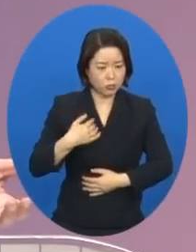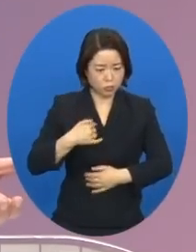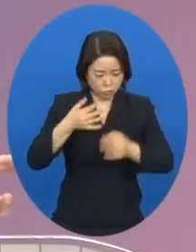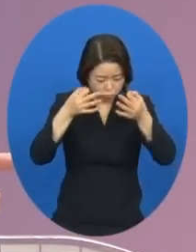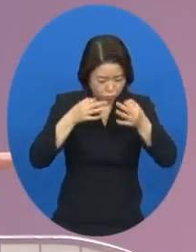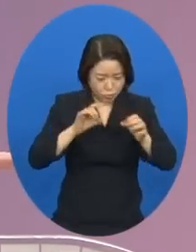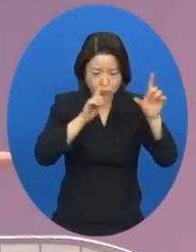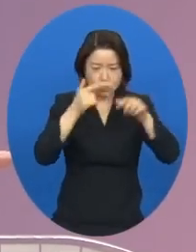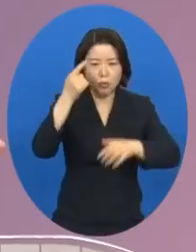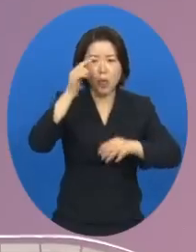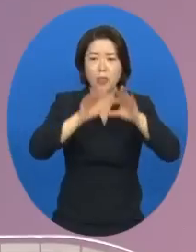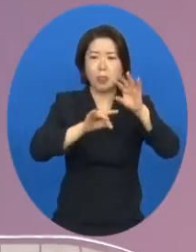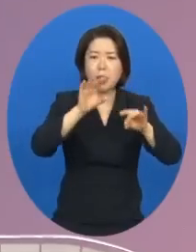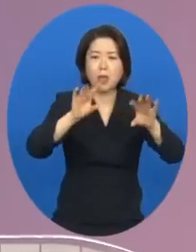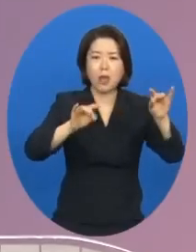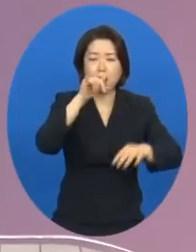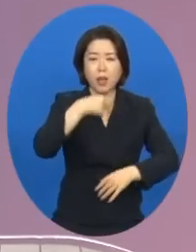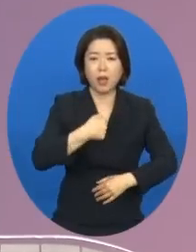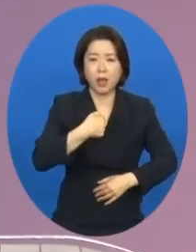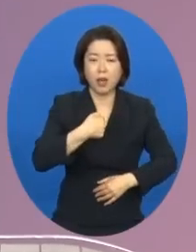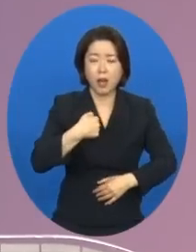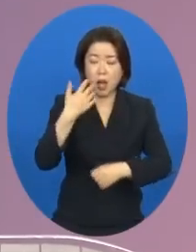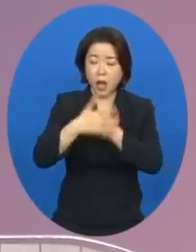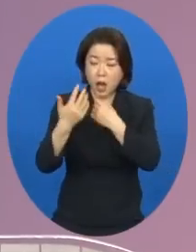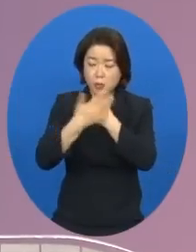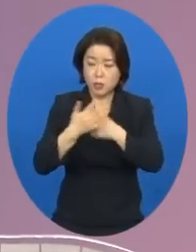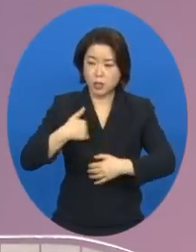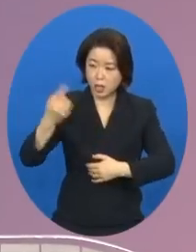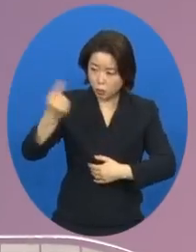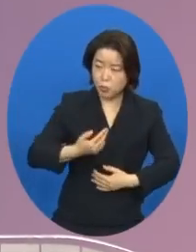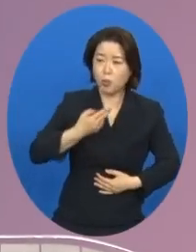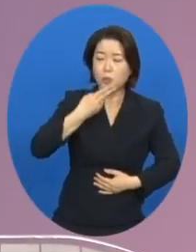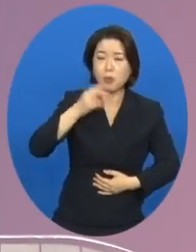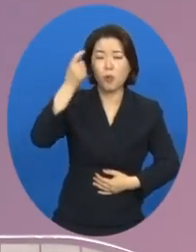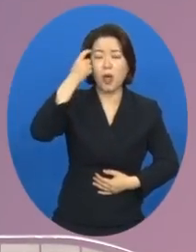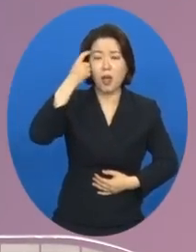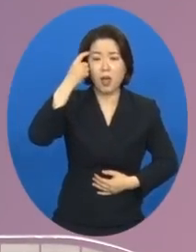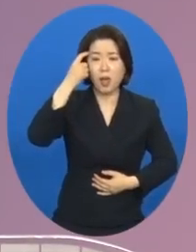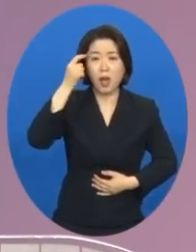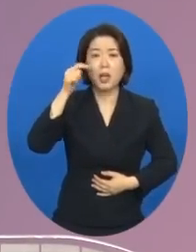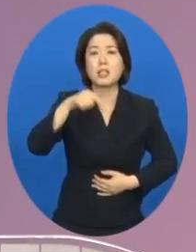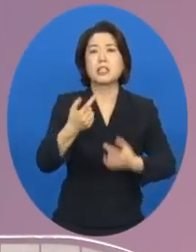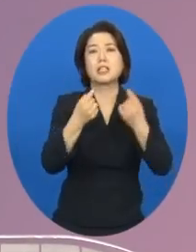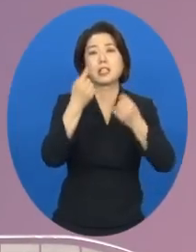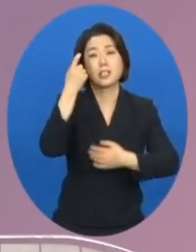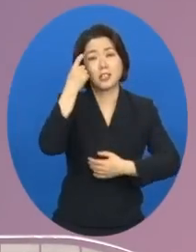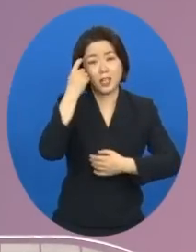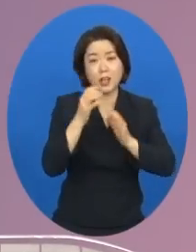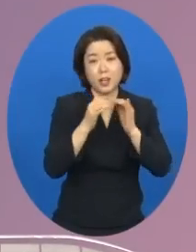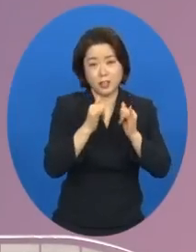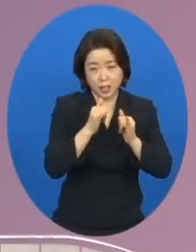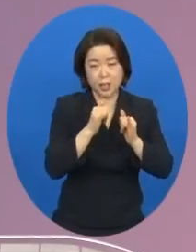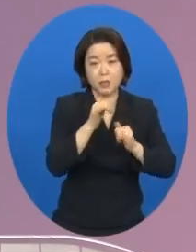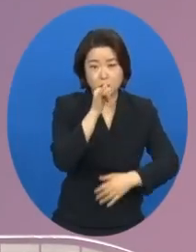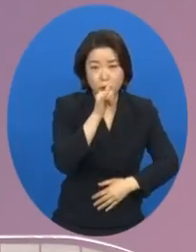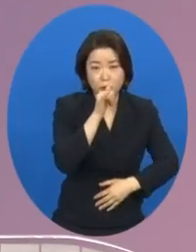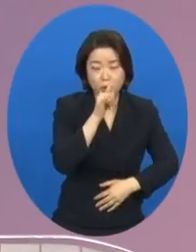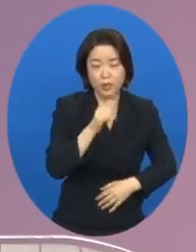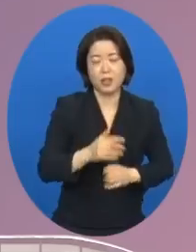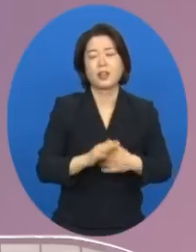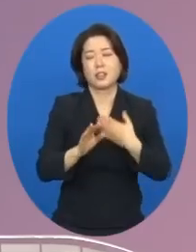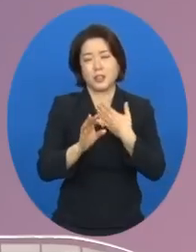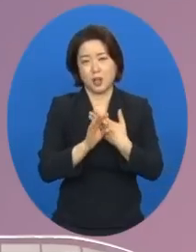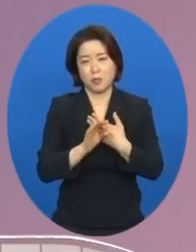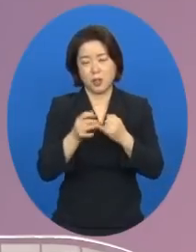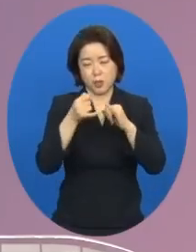메마를까? 하나님의 은혜는 왜 도대체 내게 임하지 않는 걸까? 라고 생각이 드시는 분이 있다면